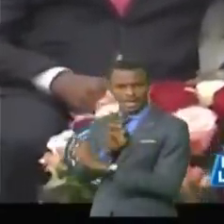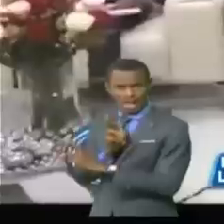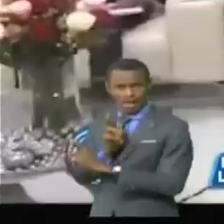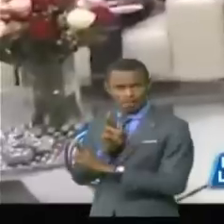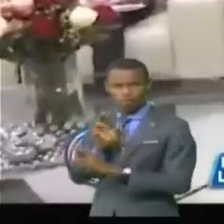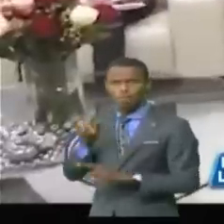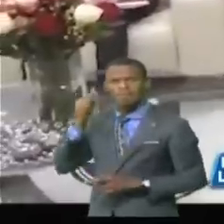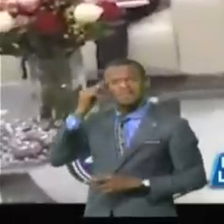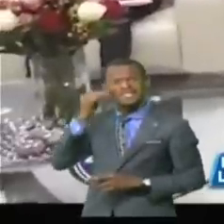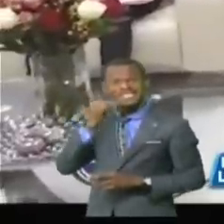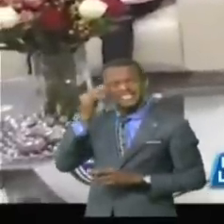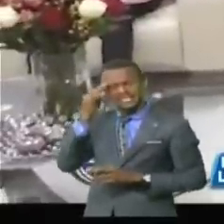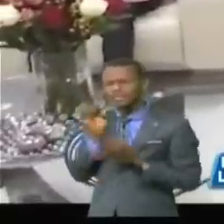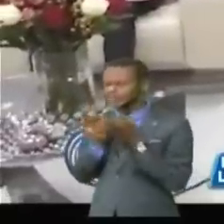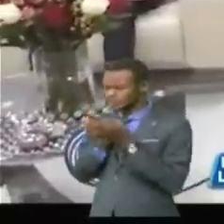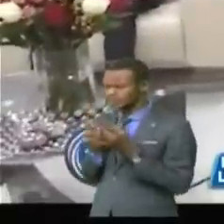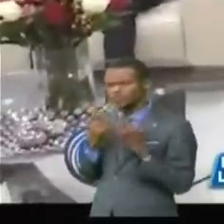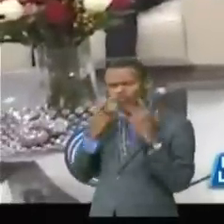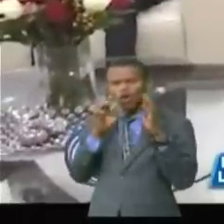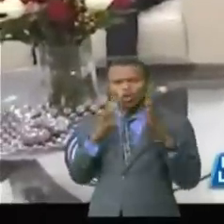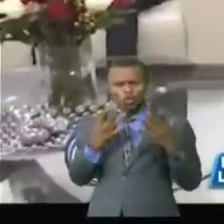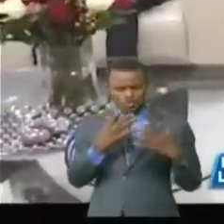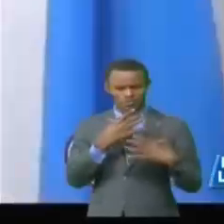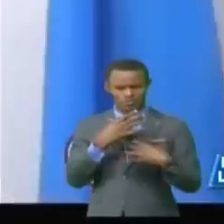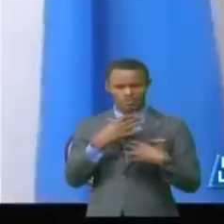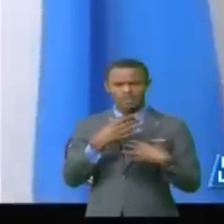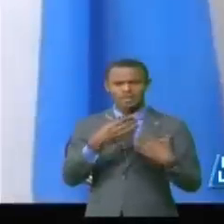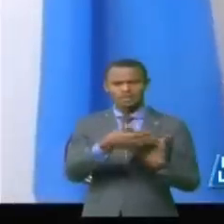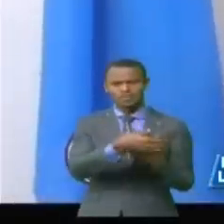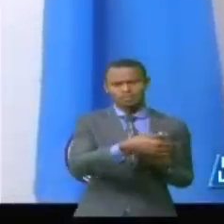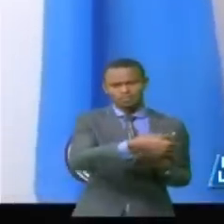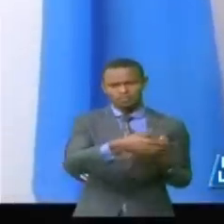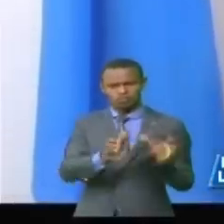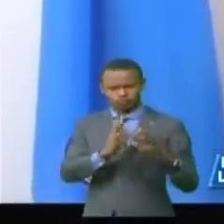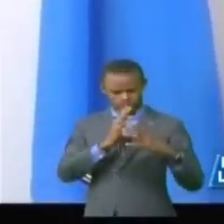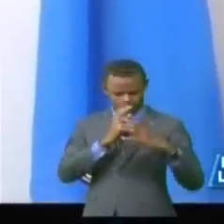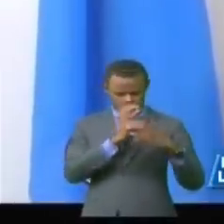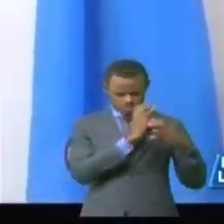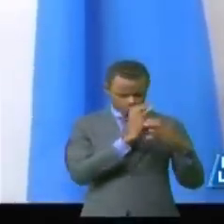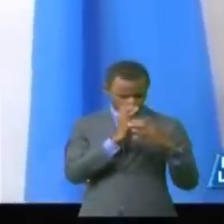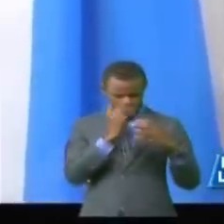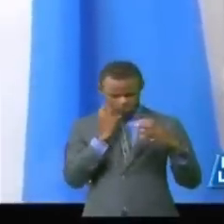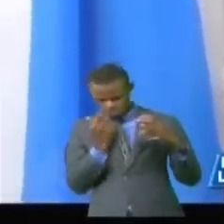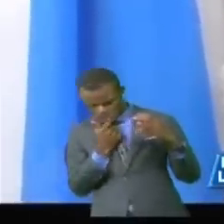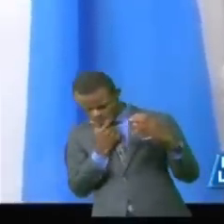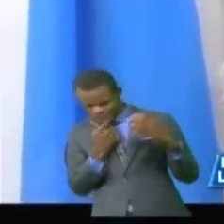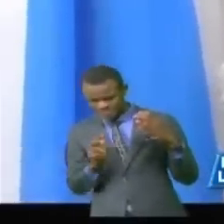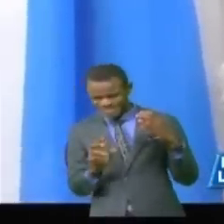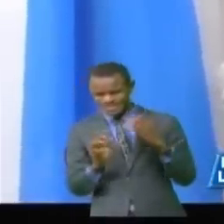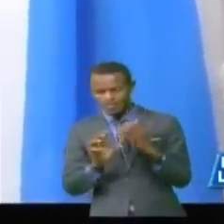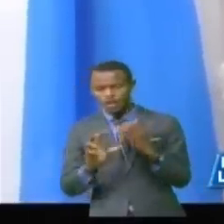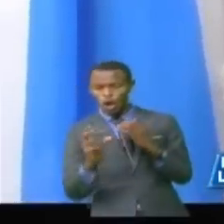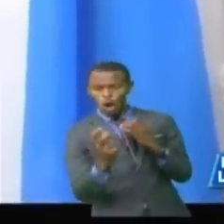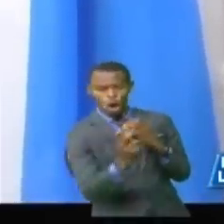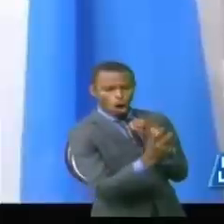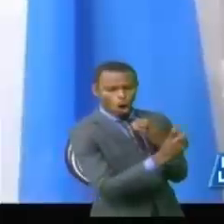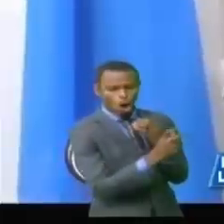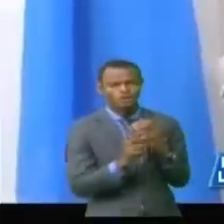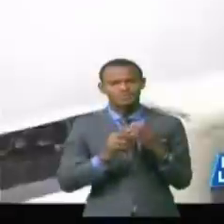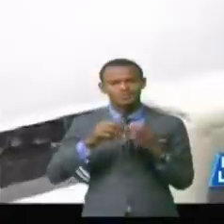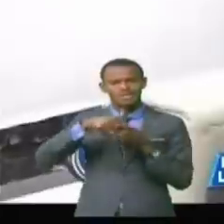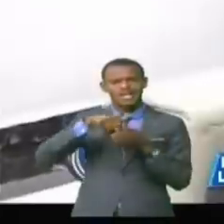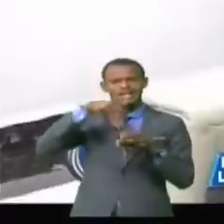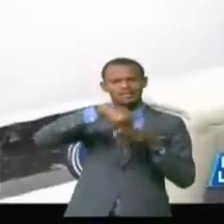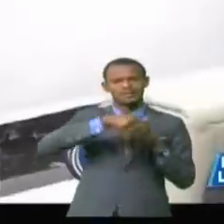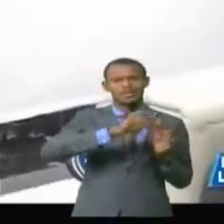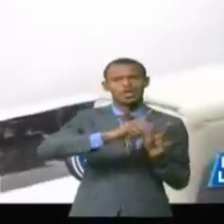sur l'implémentation du laboratoire de certification dans la province de Lualaba. Projet qui compte également matérialiser à